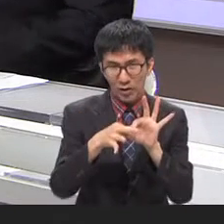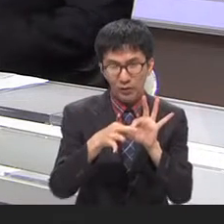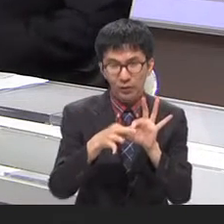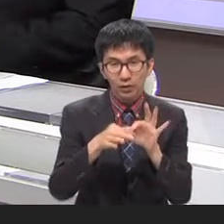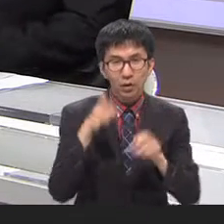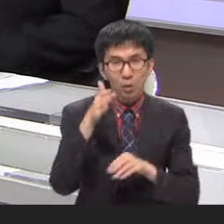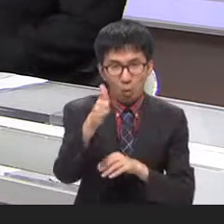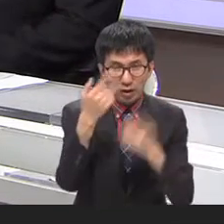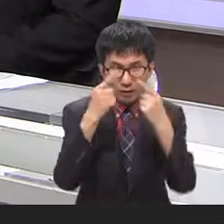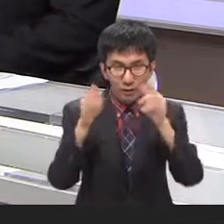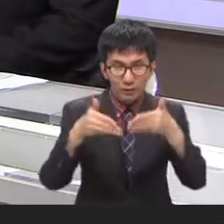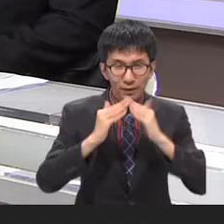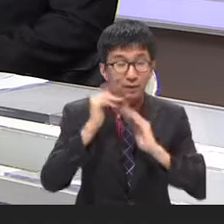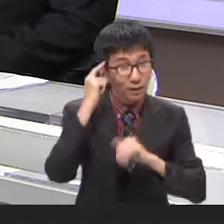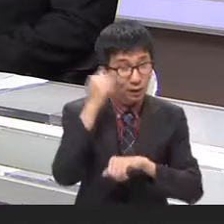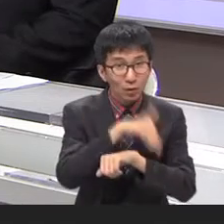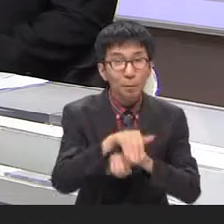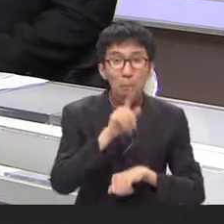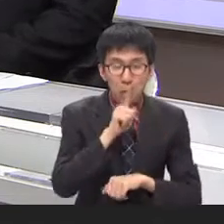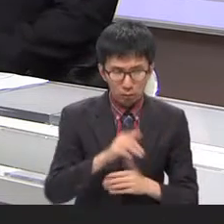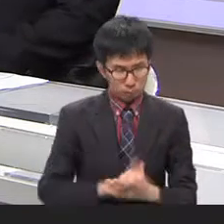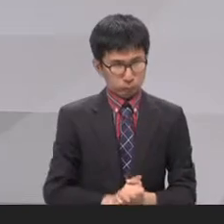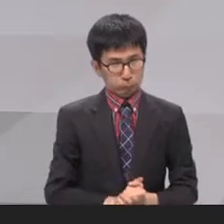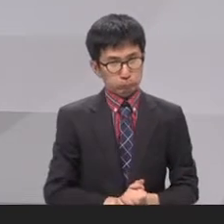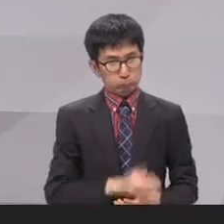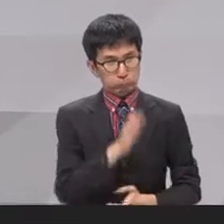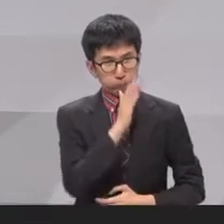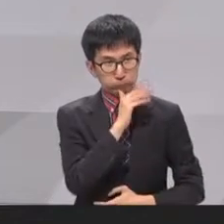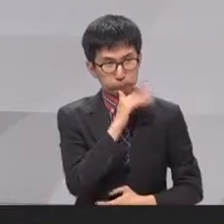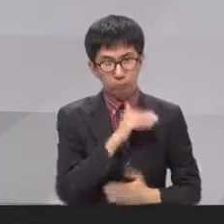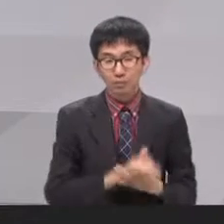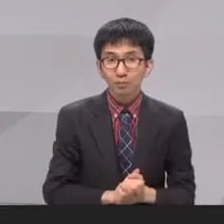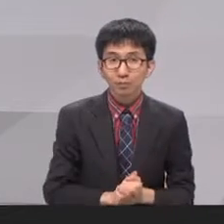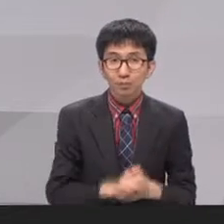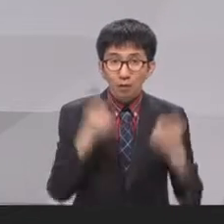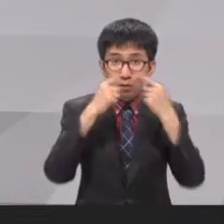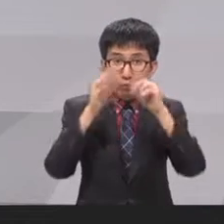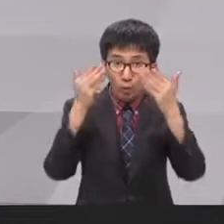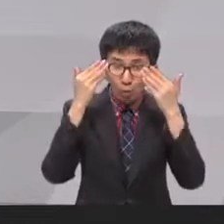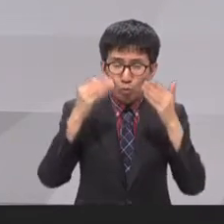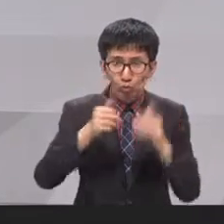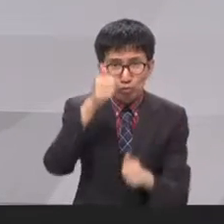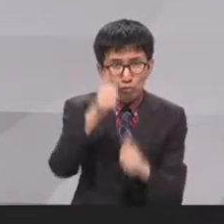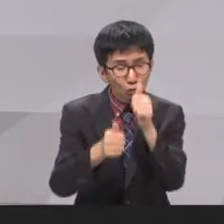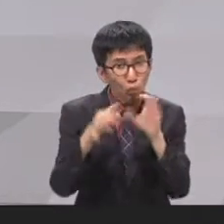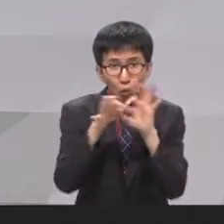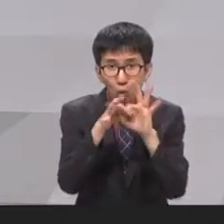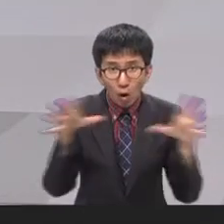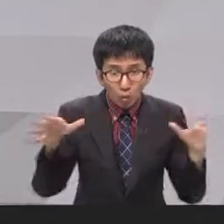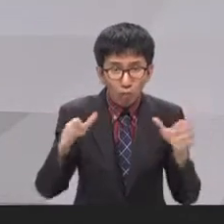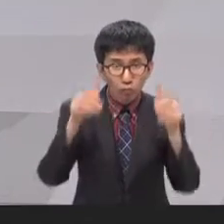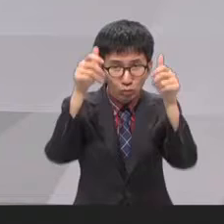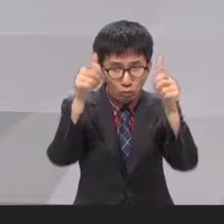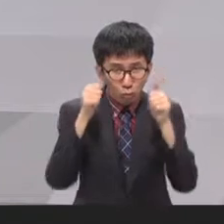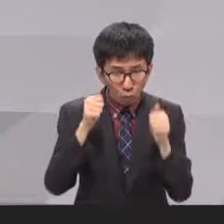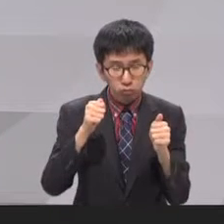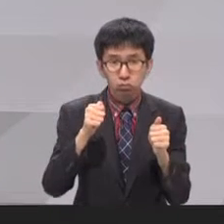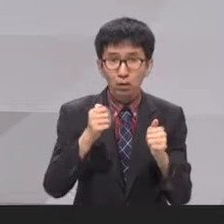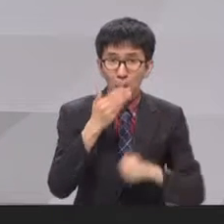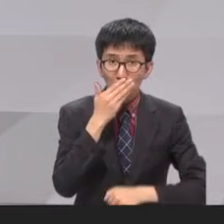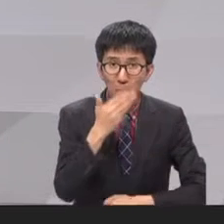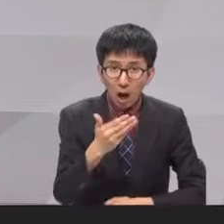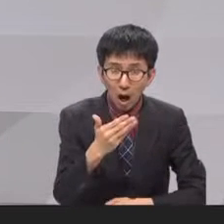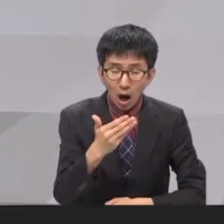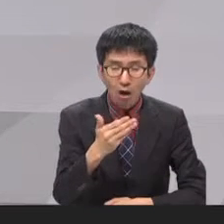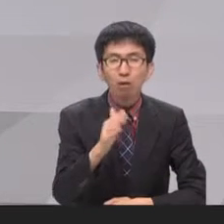자 구이린 좀있다 다시 좀 들어보고 요 자 그렇다면 수는 같은 입시 체제를 거치지 않고서도 학위를 받을 수 있게 어떤 체제 들을 만든다